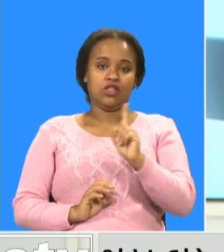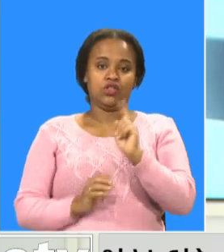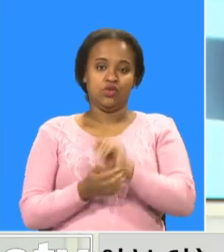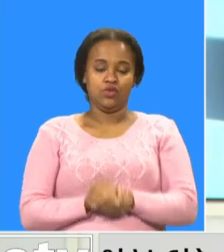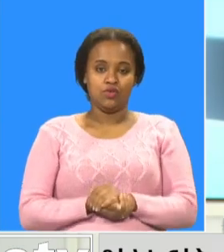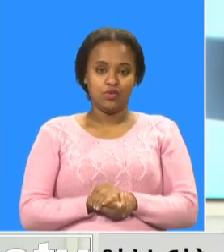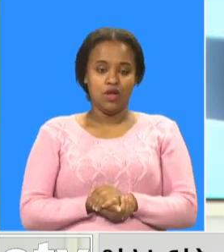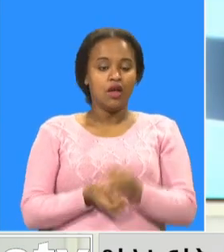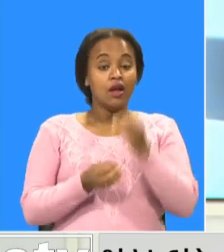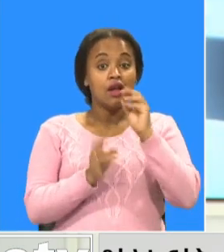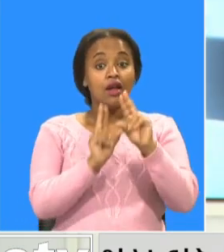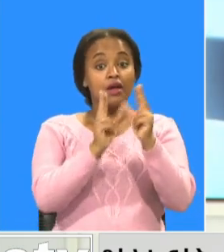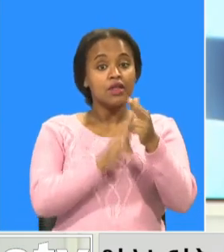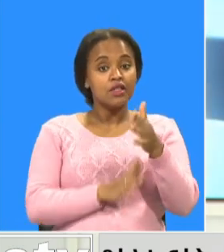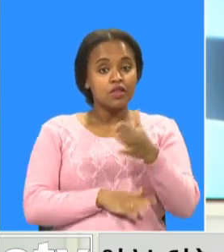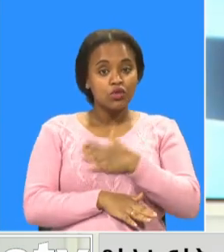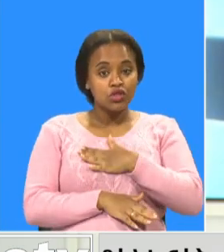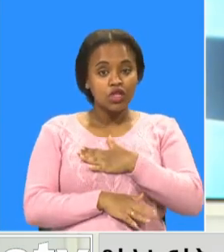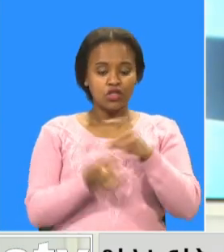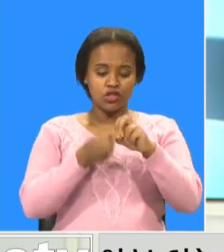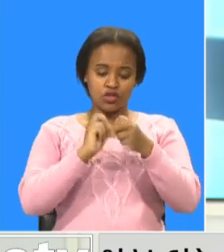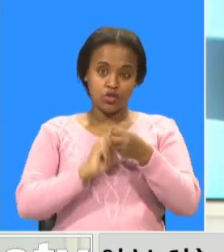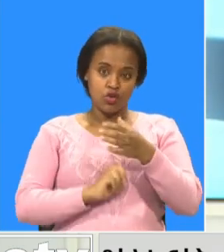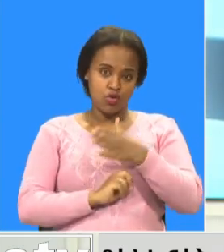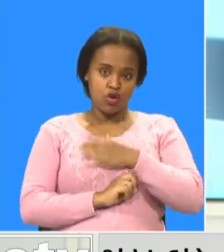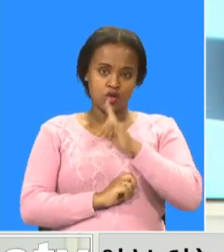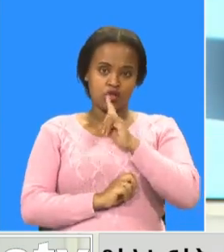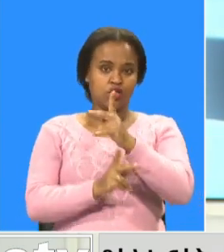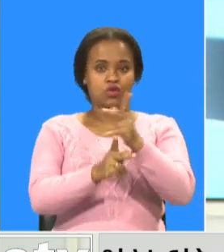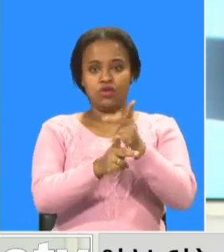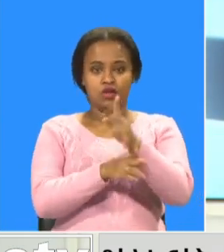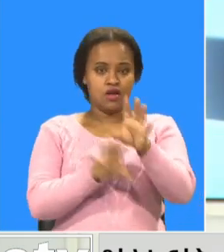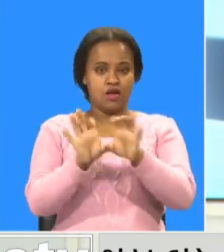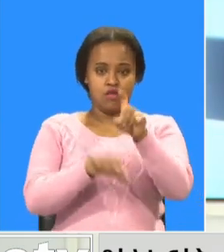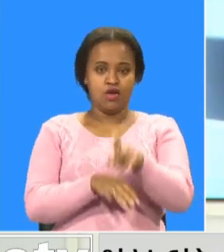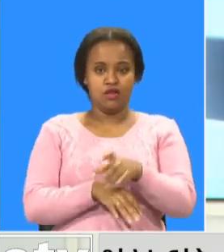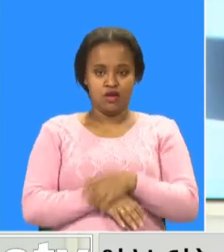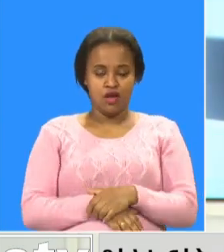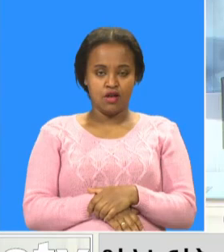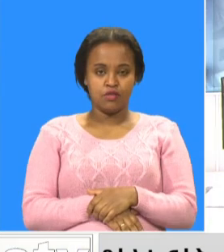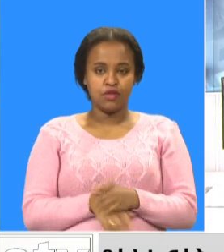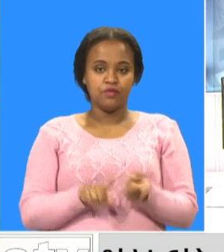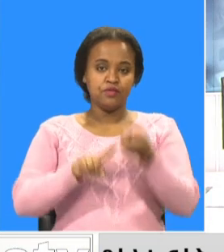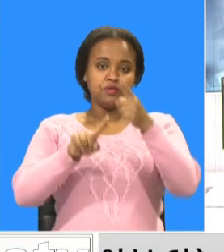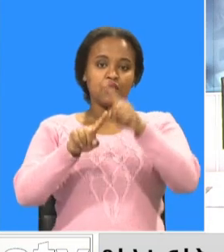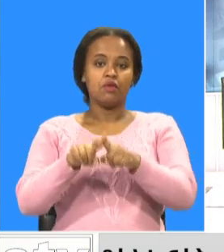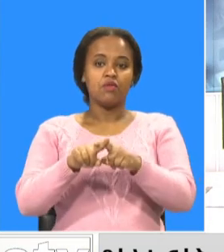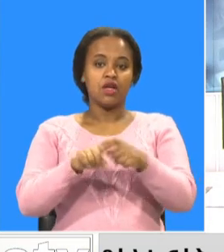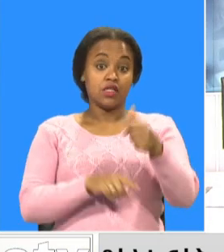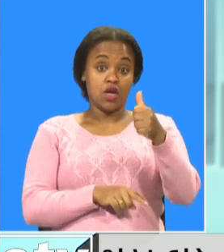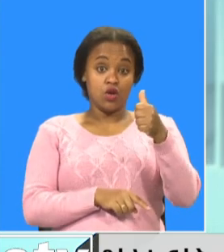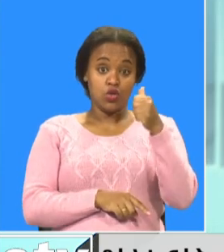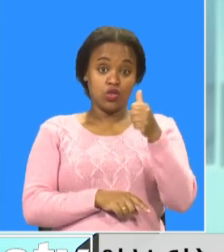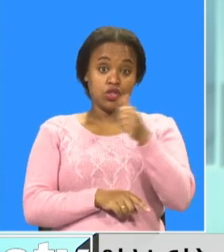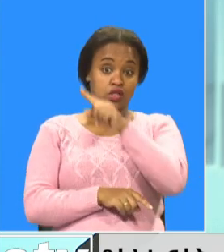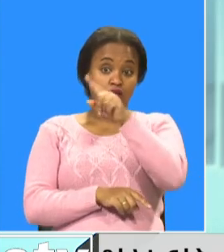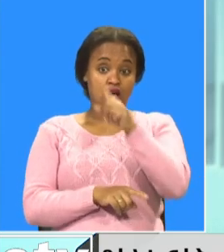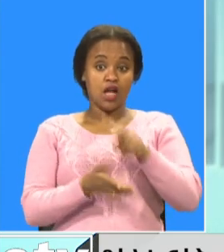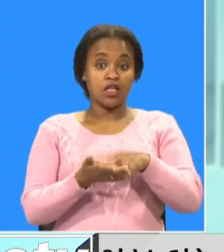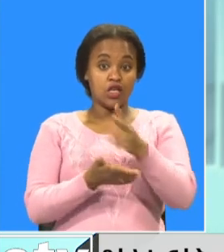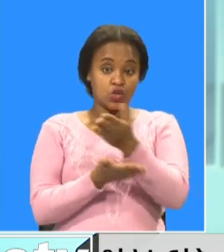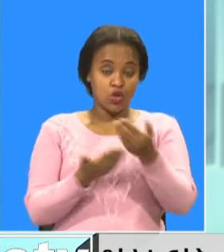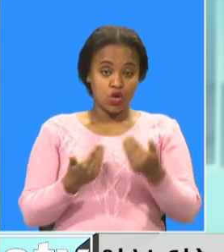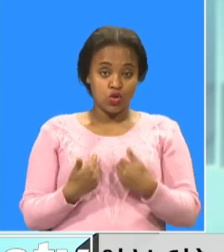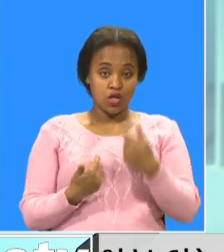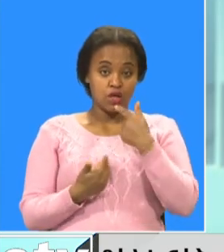ለራሳችን፣ ለቤተሰቦቻችን፣ ለወገኖቻችን ነው ጥንቃቄ ማድረግ አለብን። እና እመለሳለሁ፣ ምናልባት ሌሎችም ያልተነሱ ነገሮች ይኖራሉ ብዬ